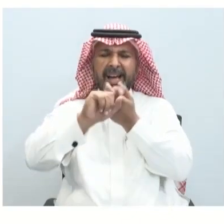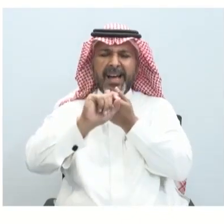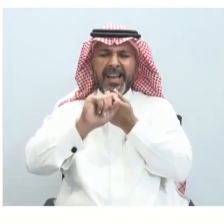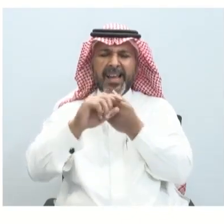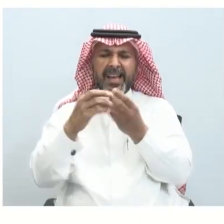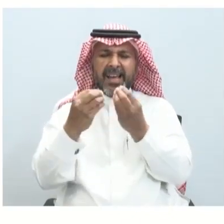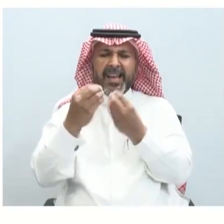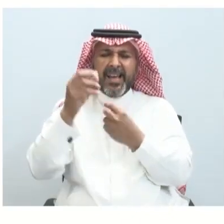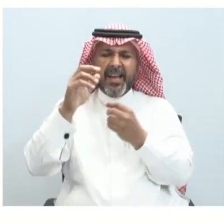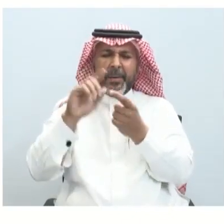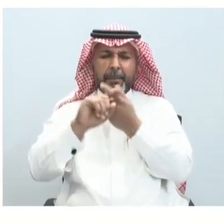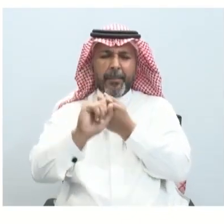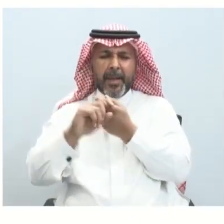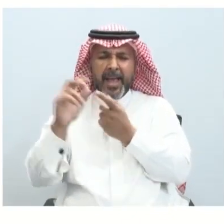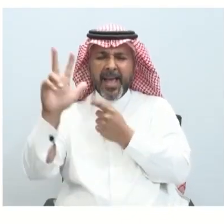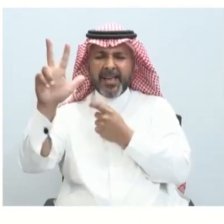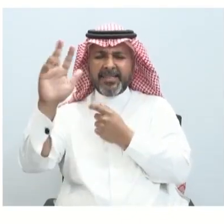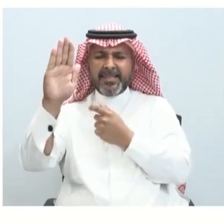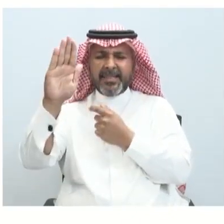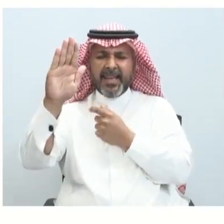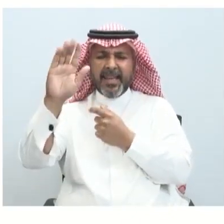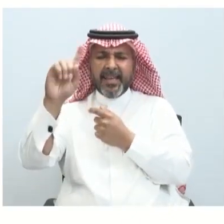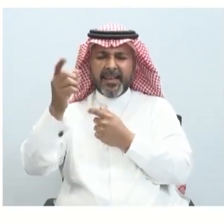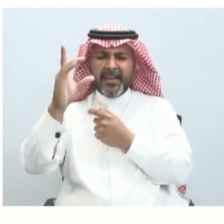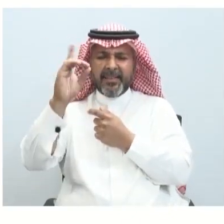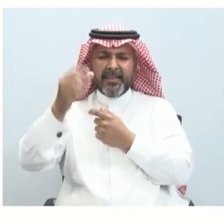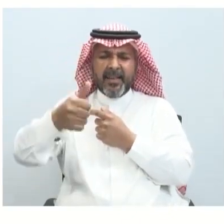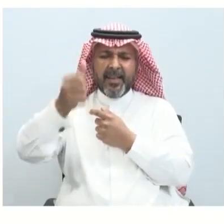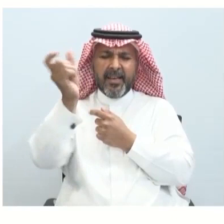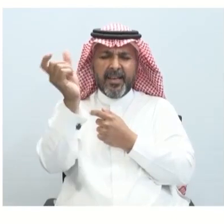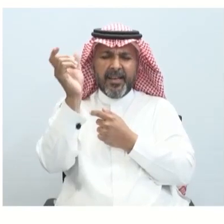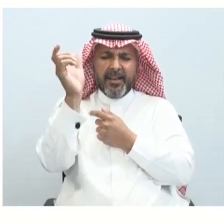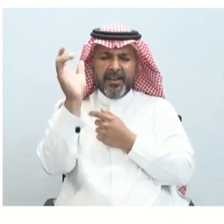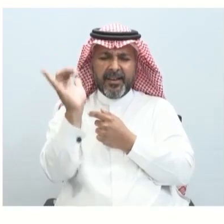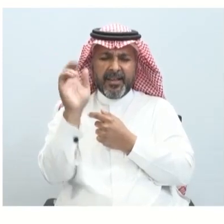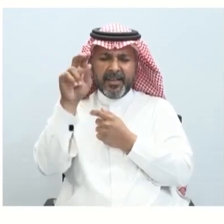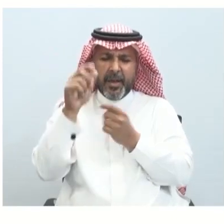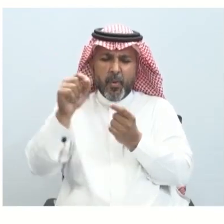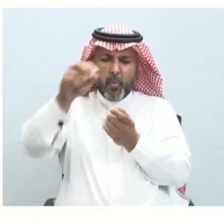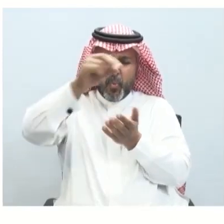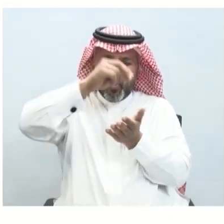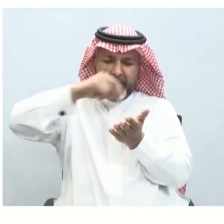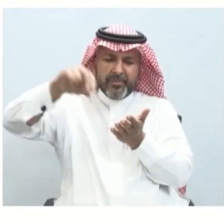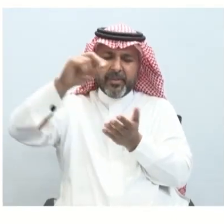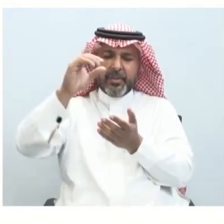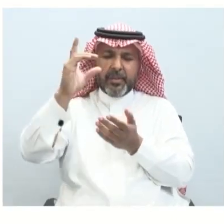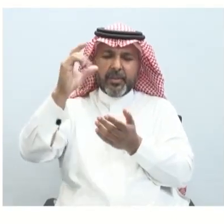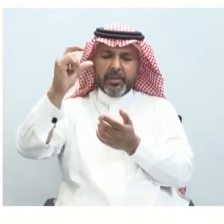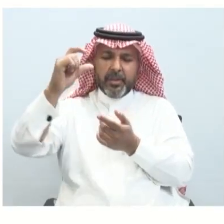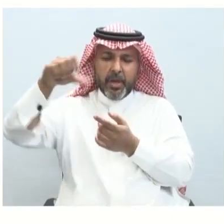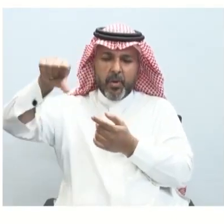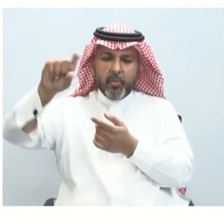الخلايا السرطانيه ودوره الخليه كلاهما تنقسم فيها الخليه والخلايا السرطانيه تنقسم بشكل